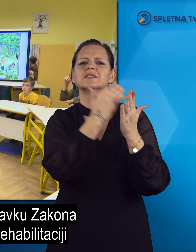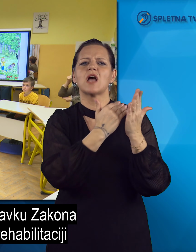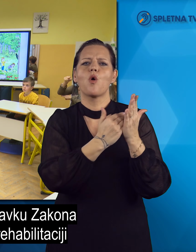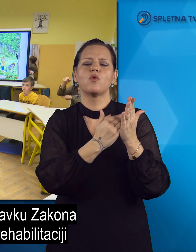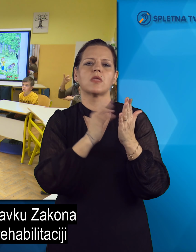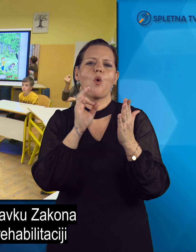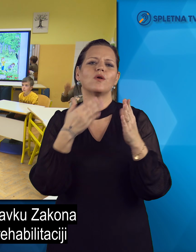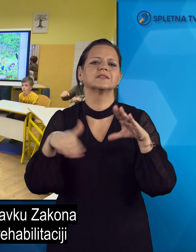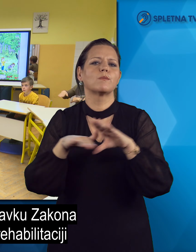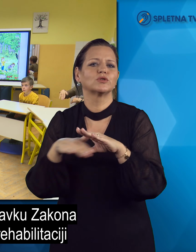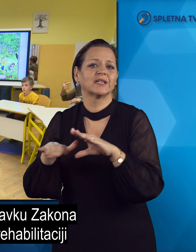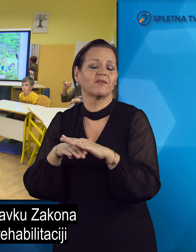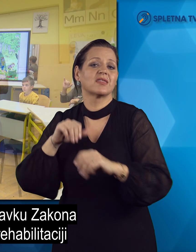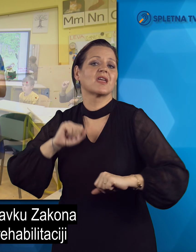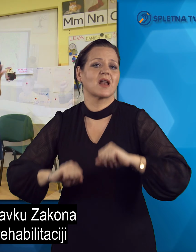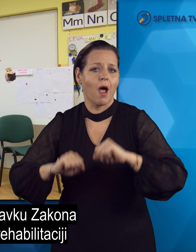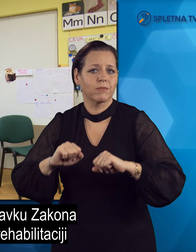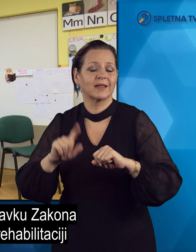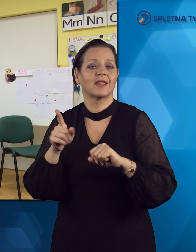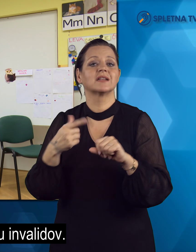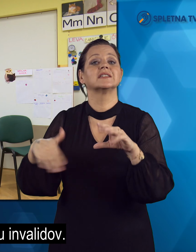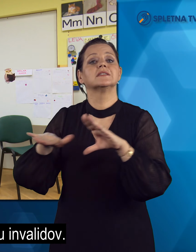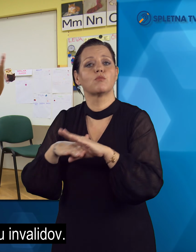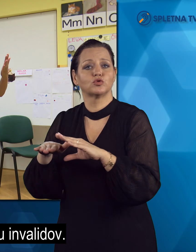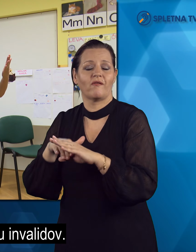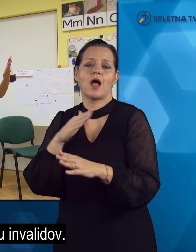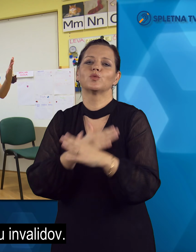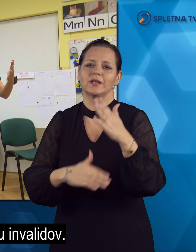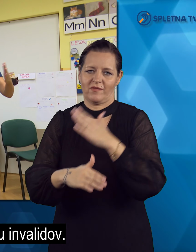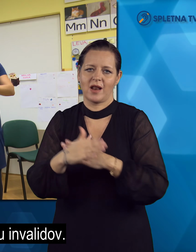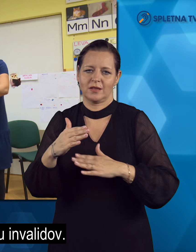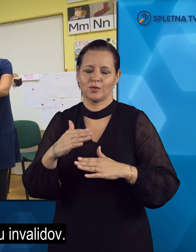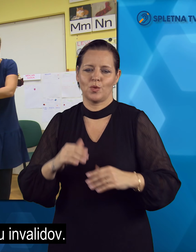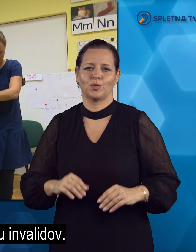o zaposlitveni rehabilitaciji in zaposlovanju invalidov.